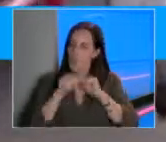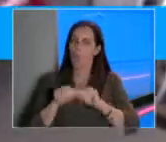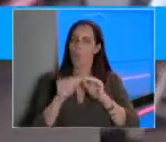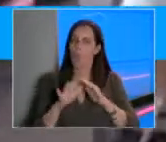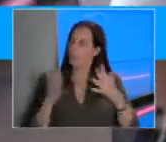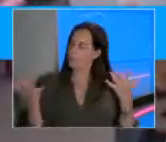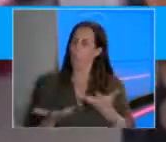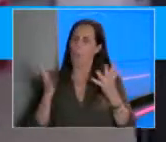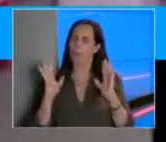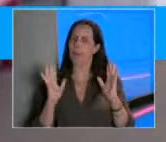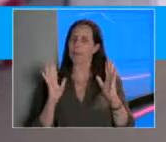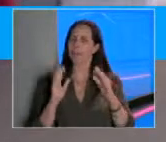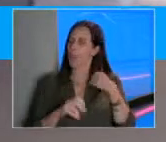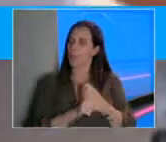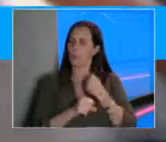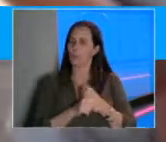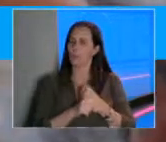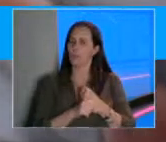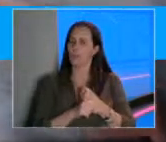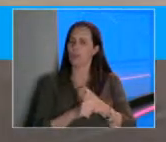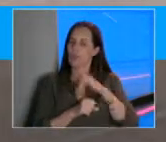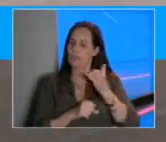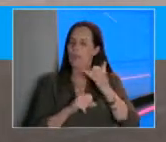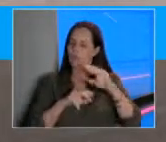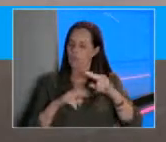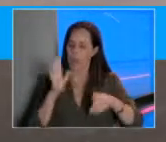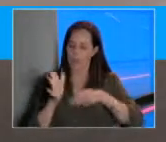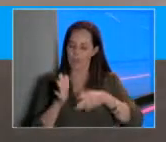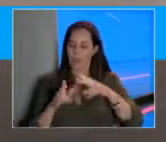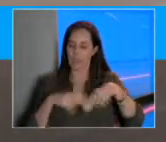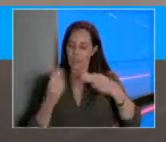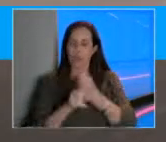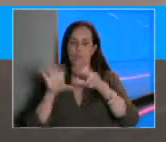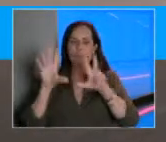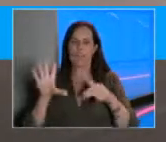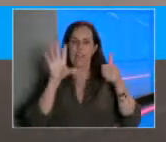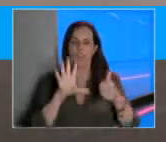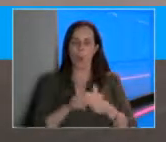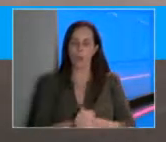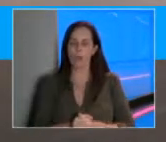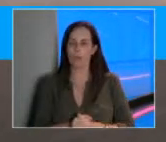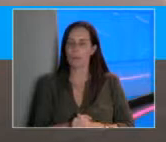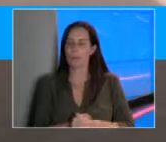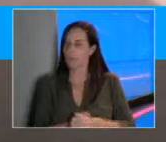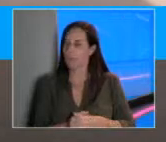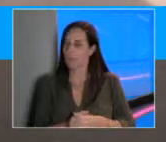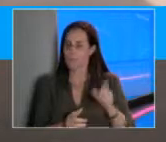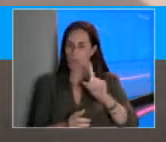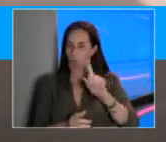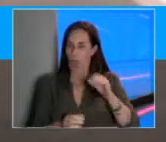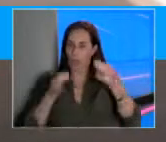תומכת, מעודדת ופועלת לקידום הפעלת הרכבת בשמיני ביוני. צריך גם לומר שזאת לא דחייה